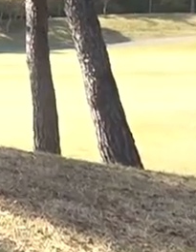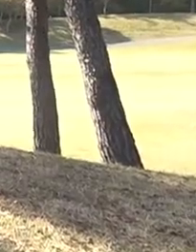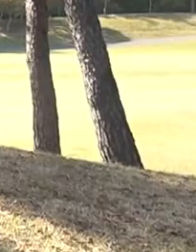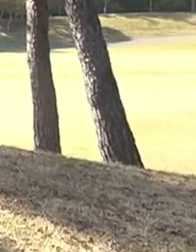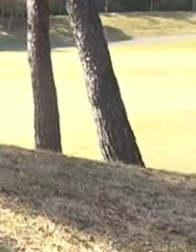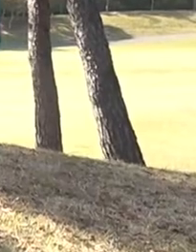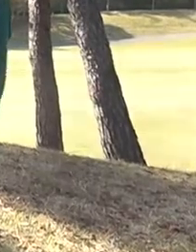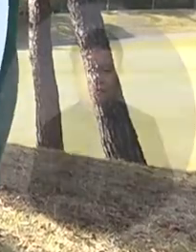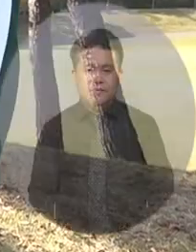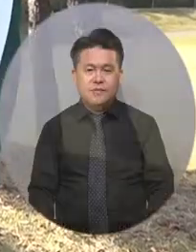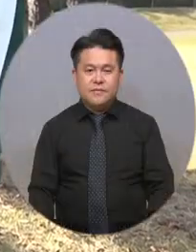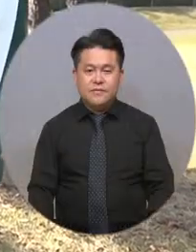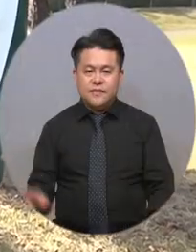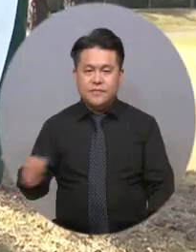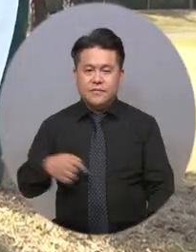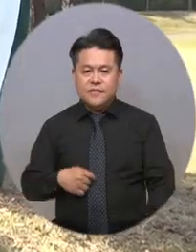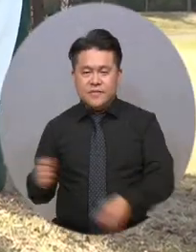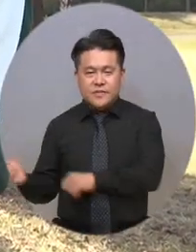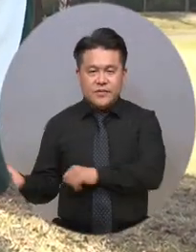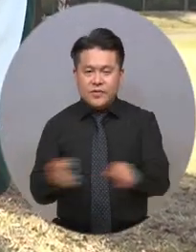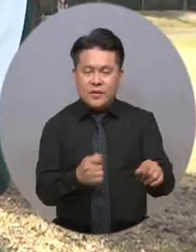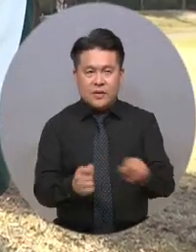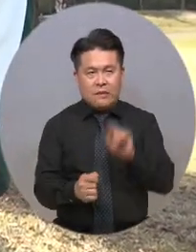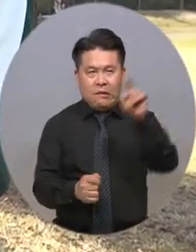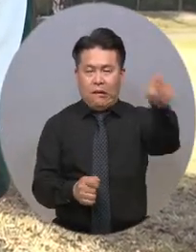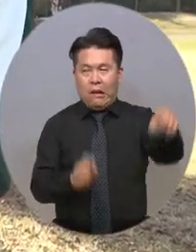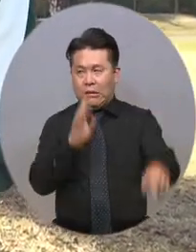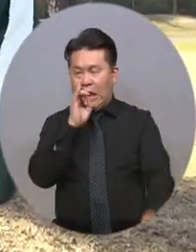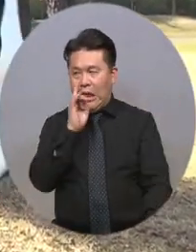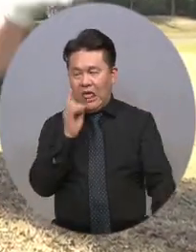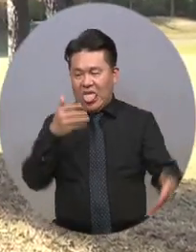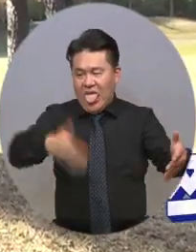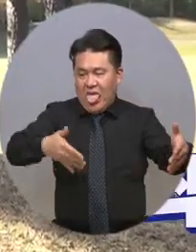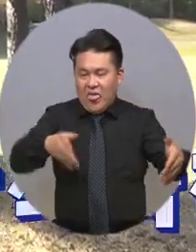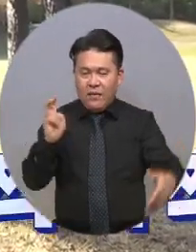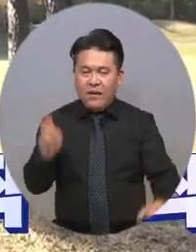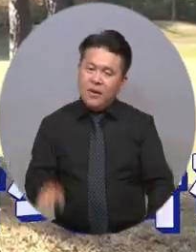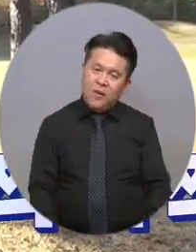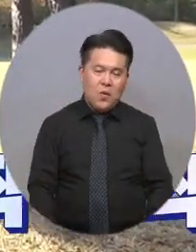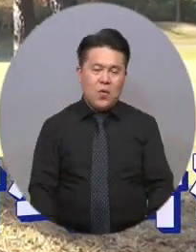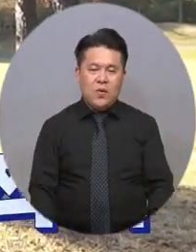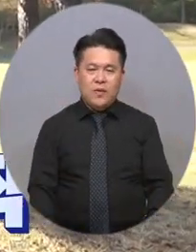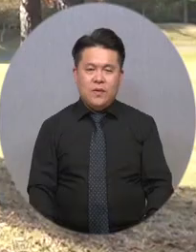저랑 세컨 쳐도 그러니까. 저희까지 안 갈 수도 어. 있어요. 와.